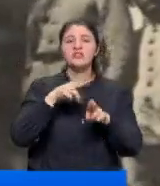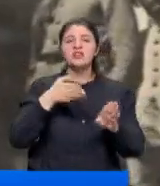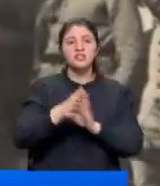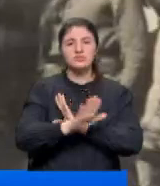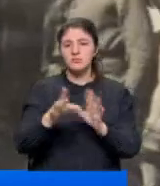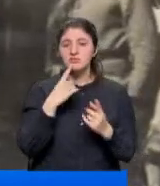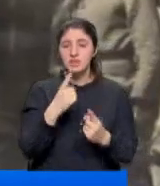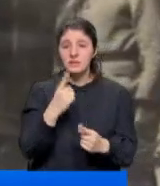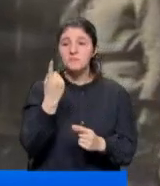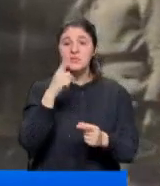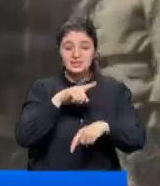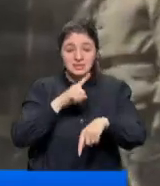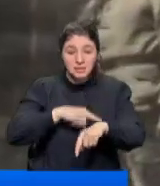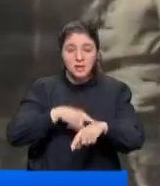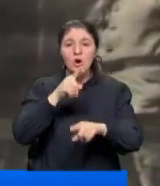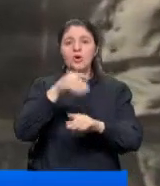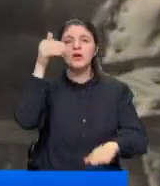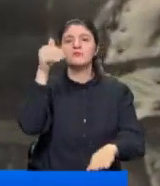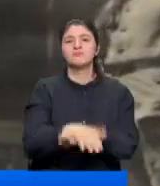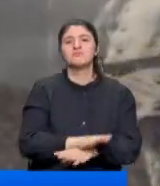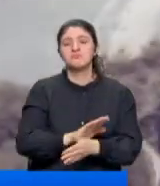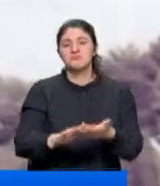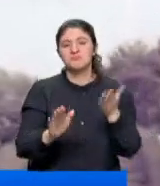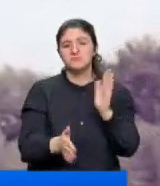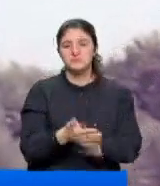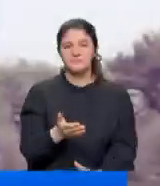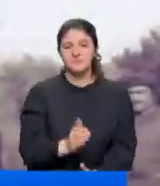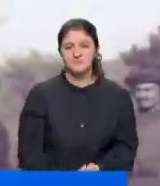Geçilmez yaptıkça bir Devri orada batırdık